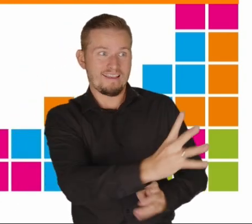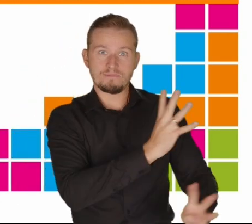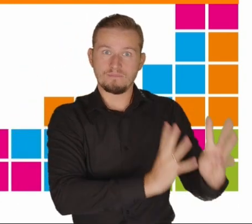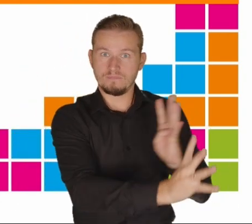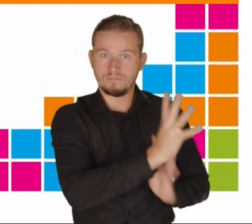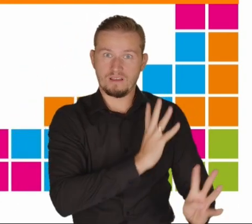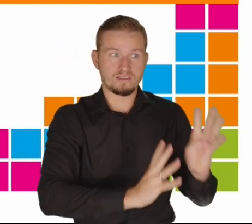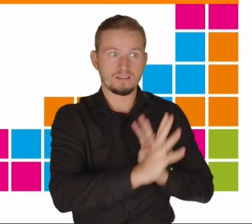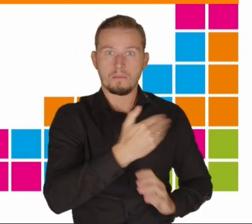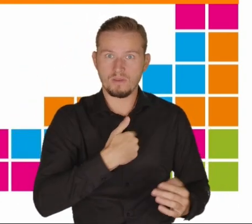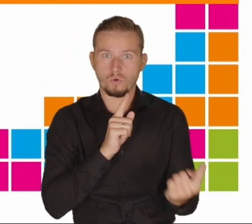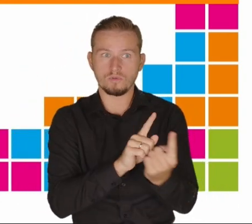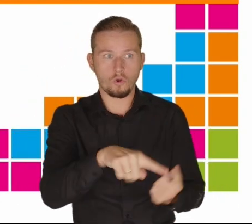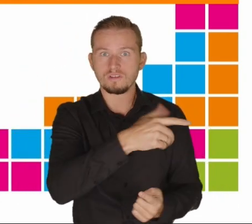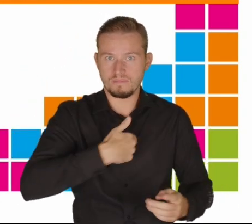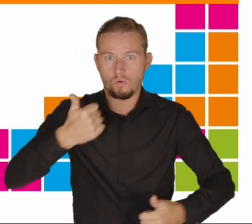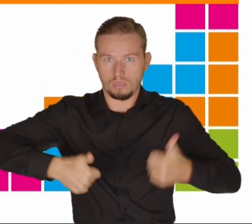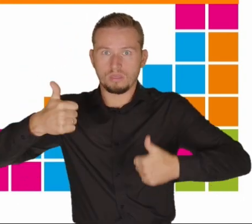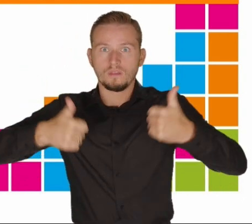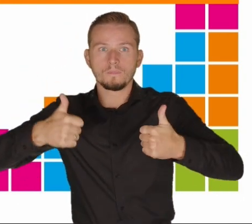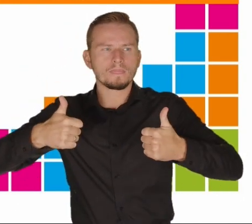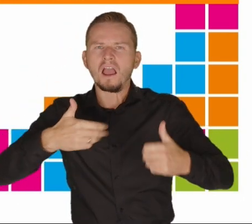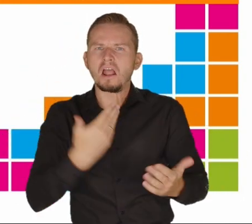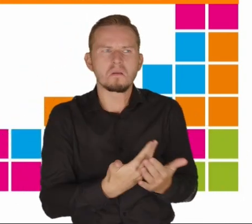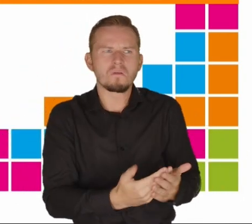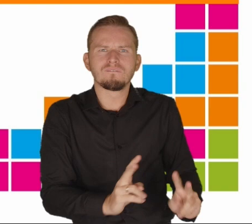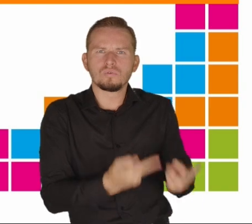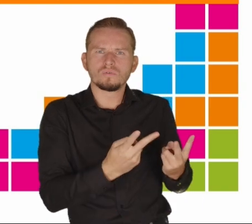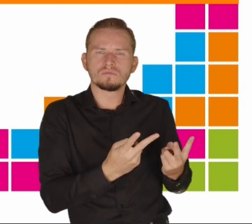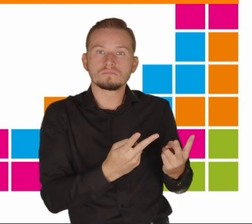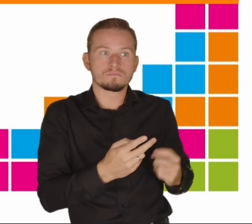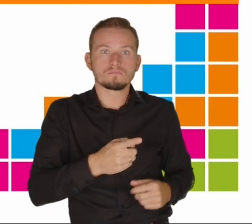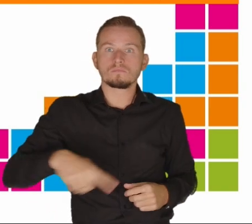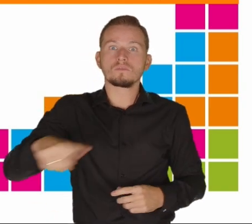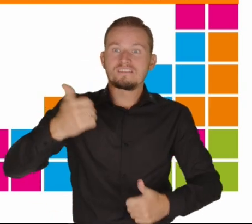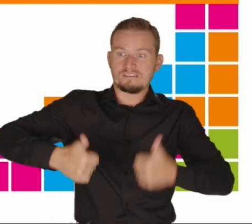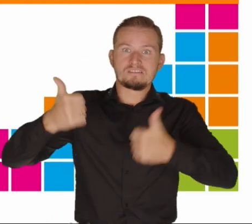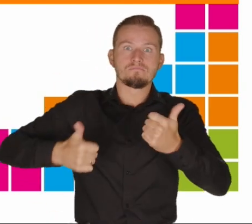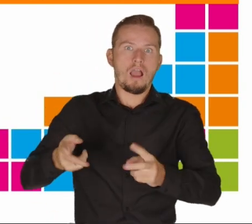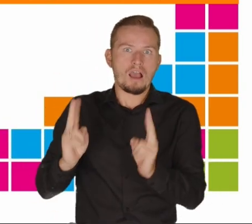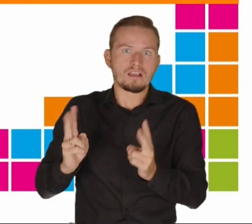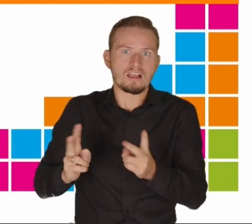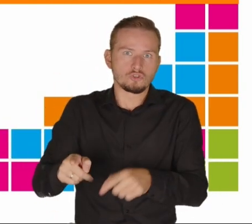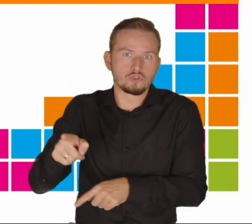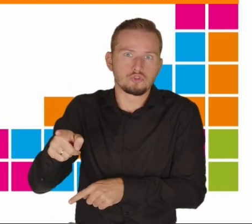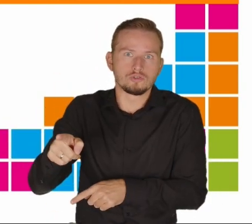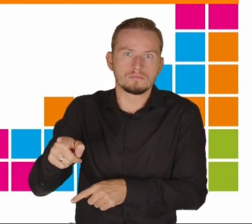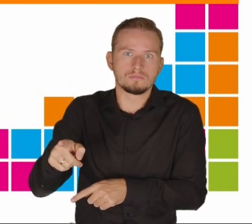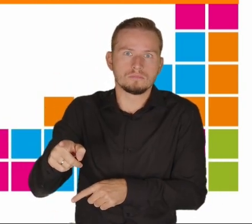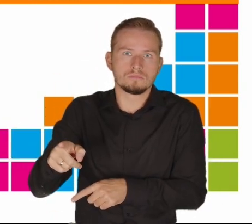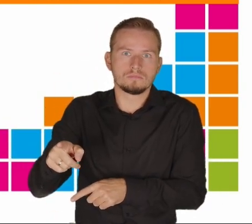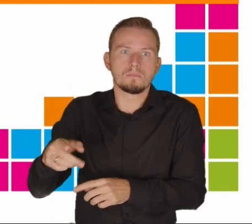ale najprawdopodobniej wykreowany dlatego, że pojawiła się plotka, że on istnieje. Ja? Czyli, że jeśli pojawia się coś w